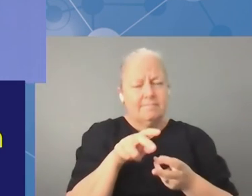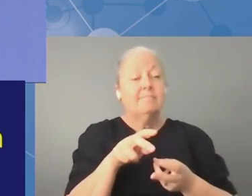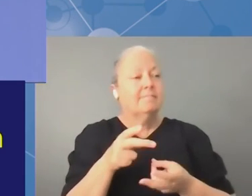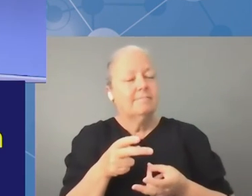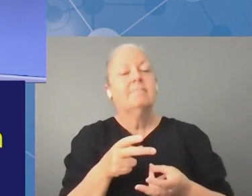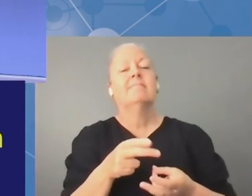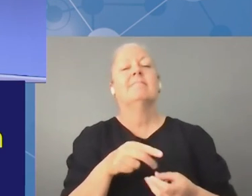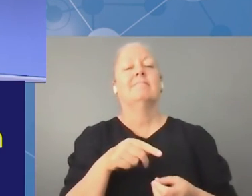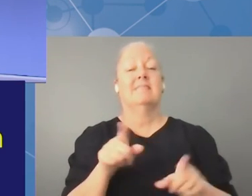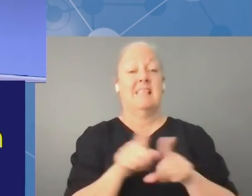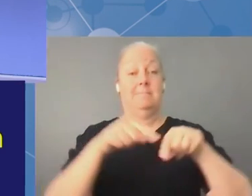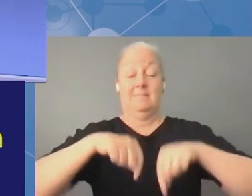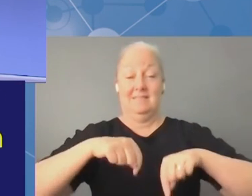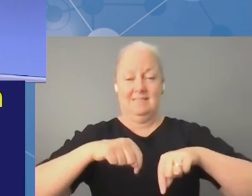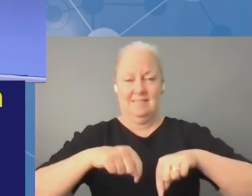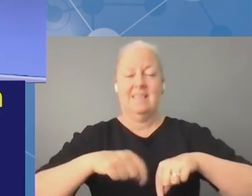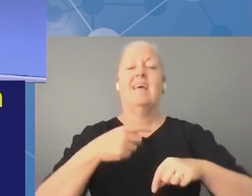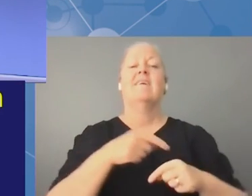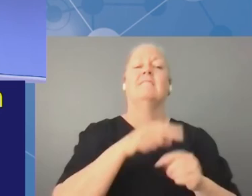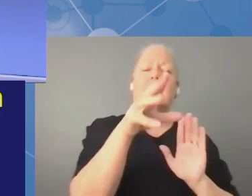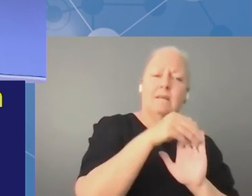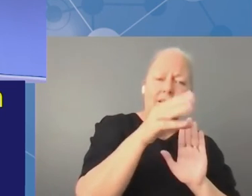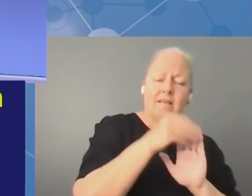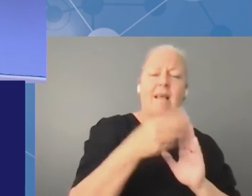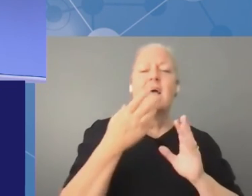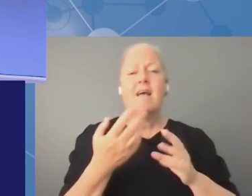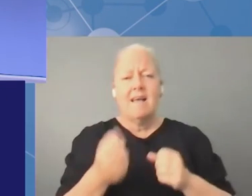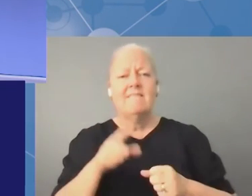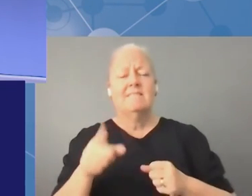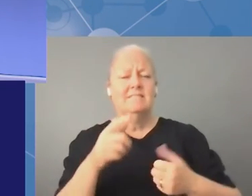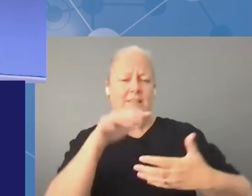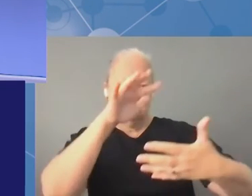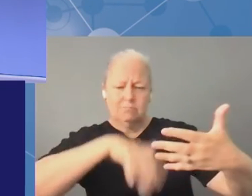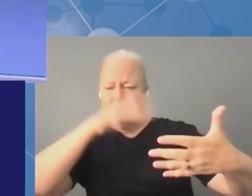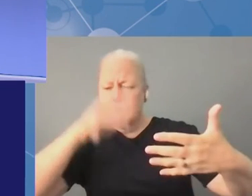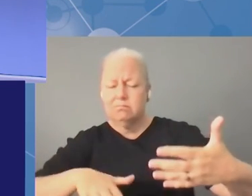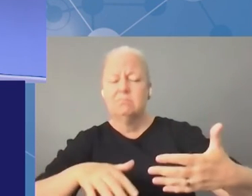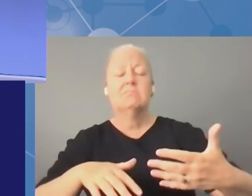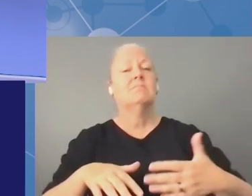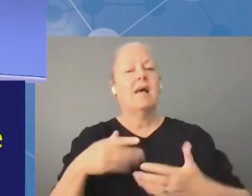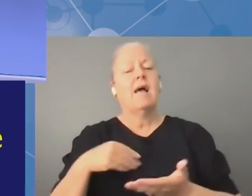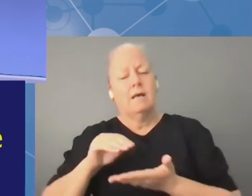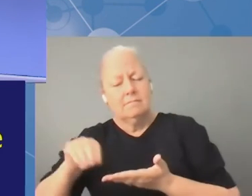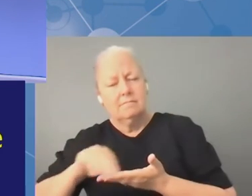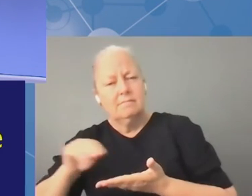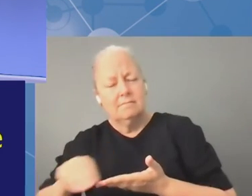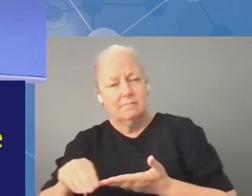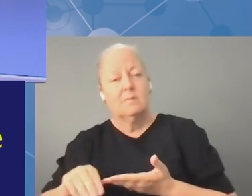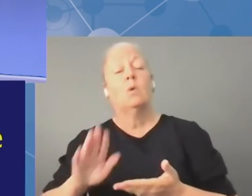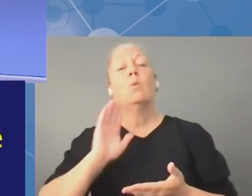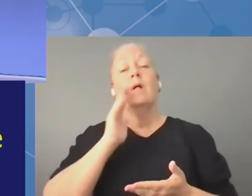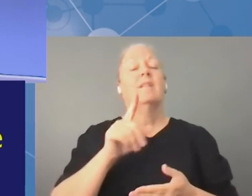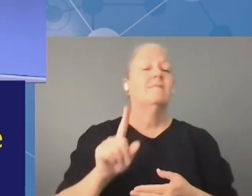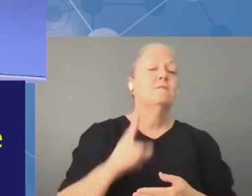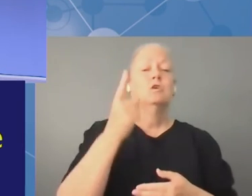письменно по электронной почте. И, конечно, мы все учтем. У нас есть транскрипция